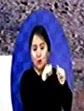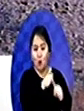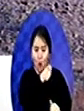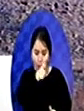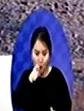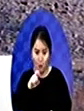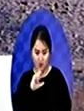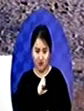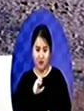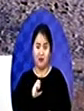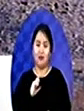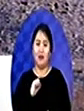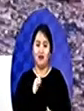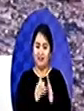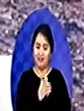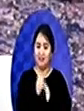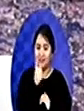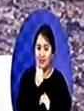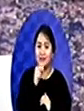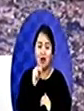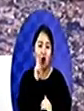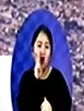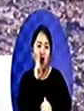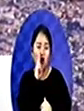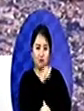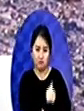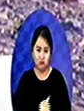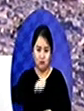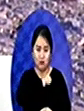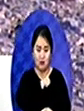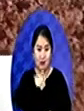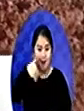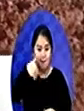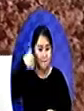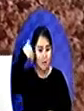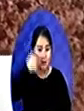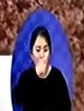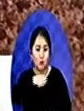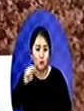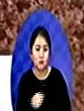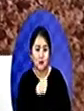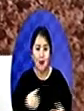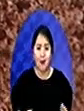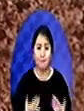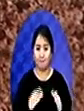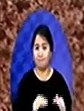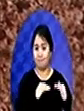Мөн малч хүн гаралтай түүхэд бүтээгдэхүүн экспорт нэмэгдэж малчтын амжиргаа дээшлэхэд хувь нэмэр болно гэж үзэж байна.